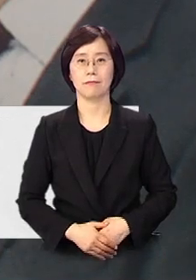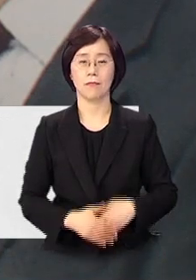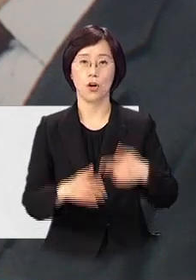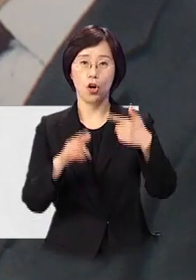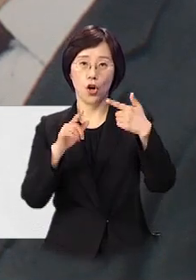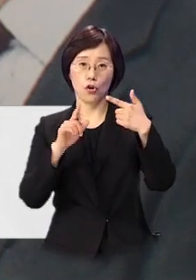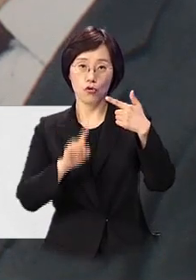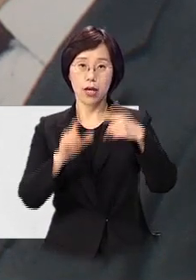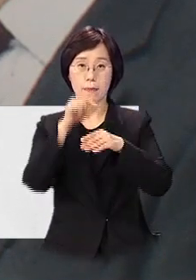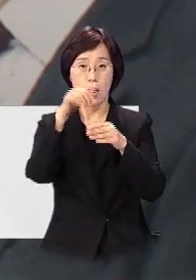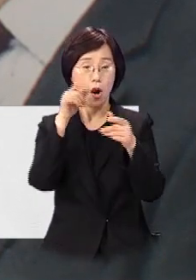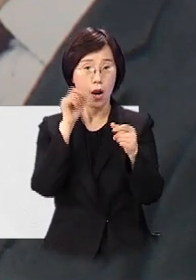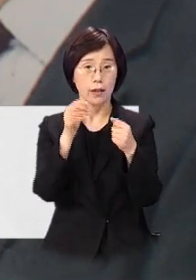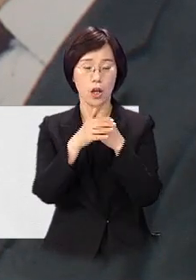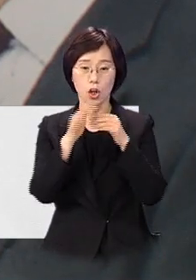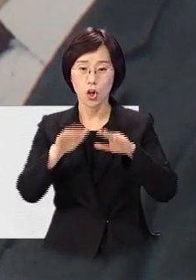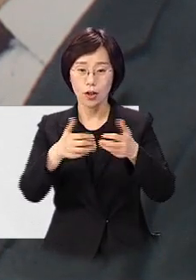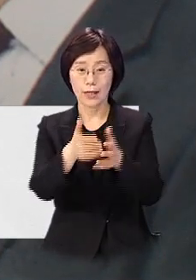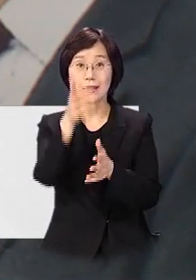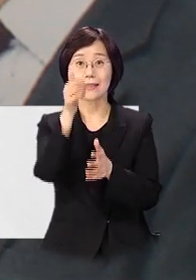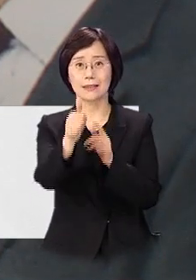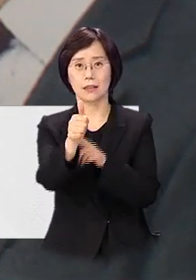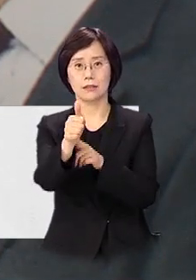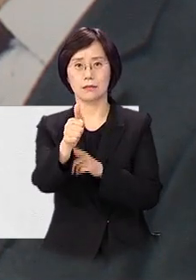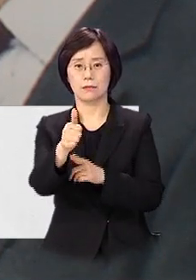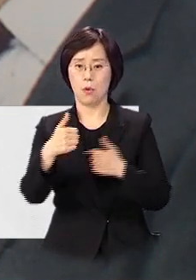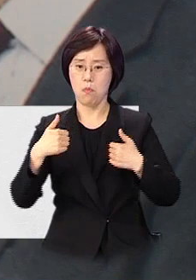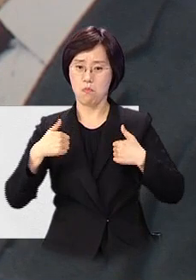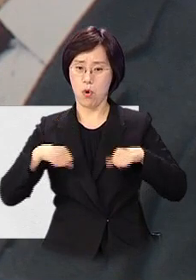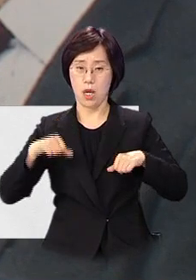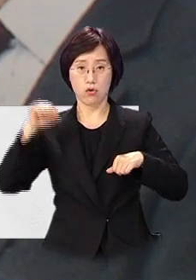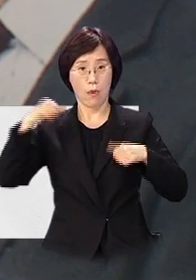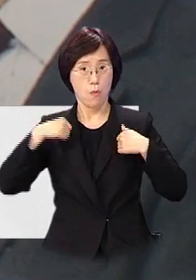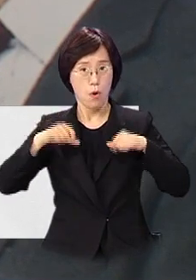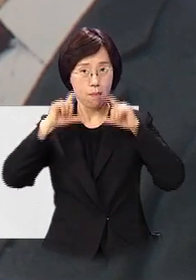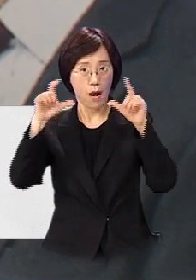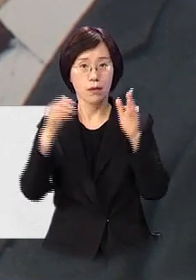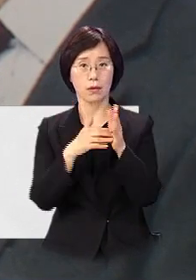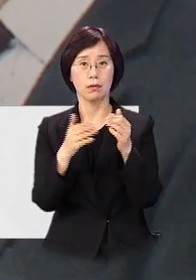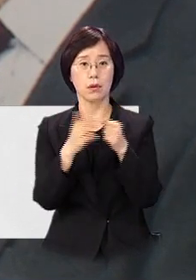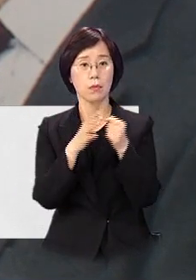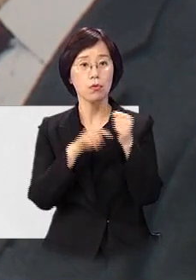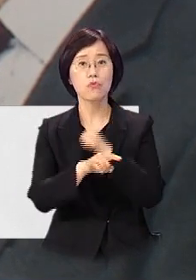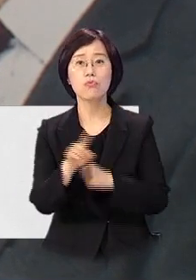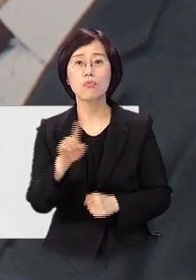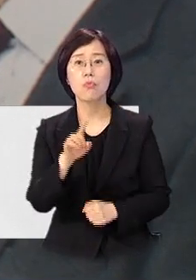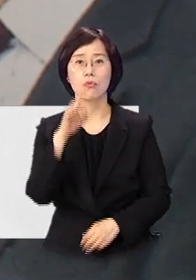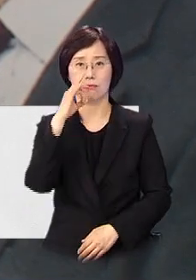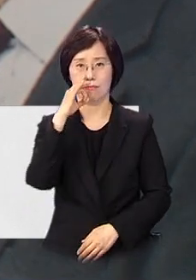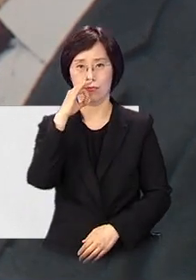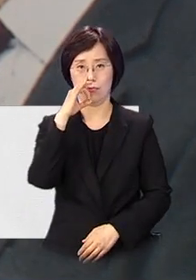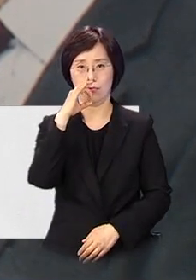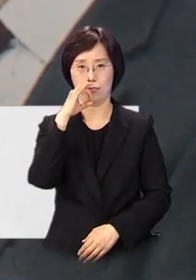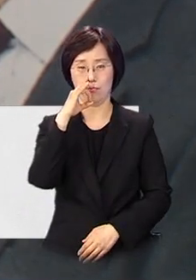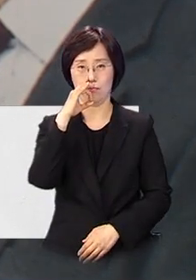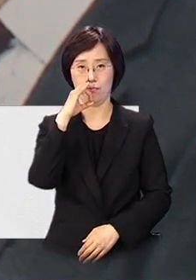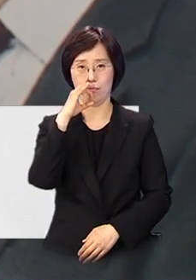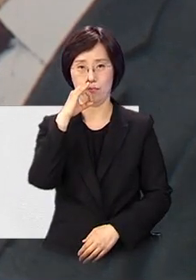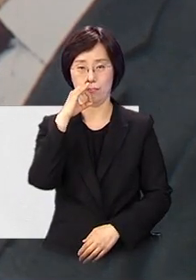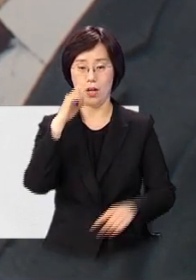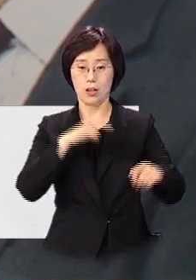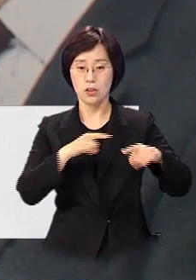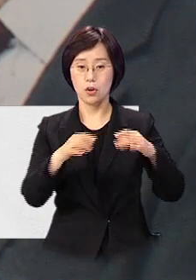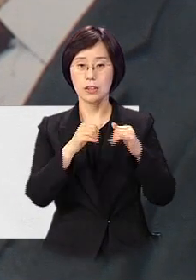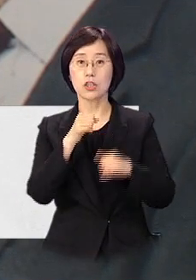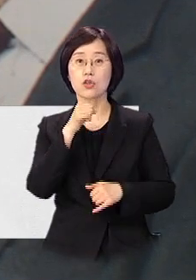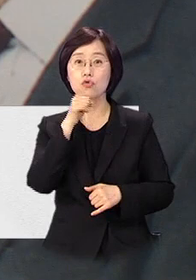6.1 지방선거를 앞두고 현직 단체장의 첫 불출마 선언을 두고 그 배경에 관심이 쏠리고 있는데요. 정치